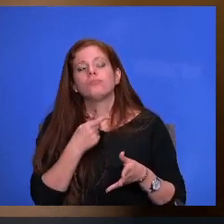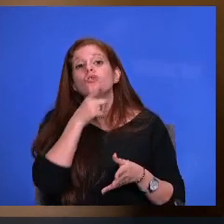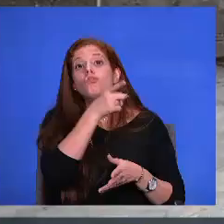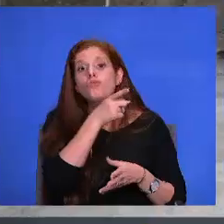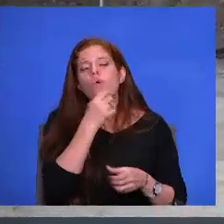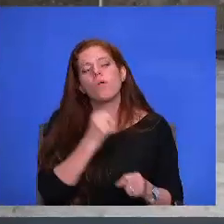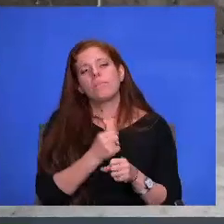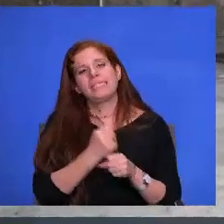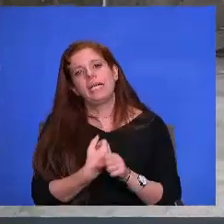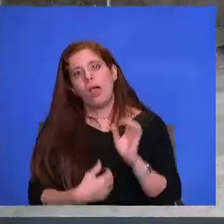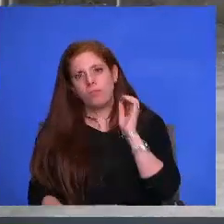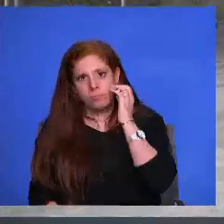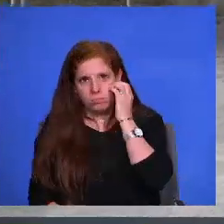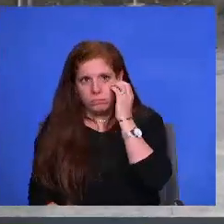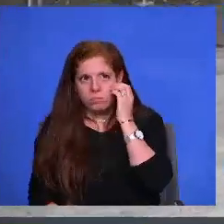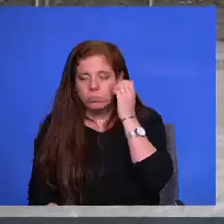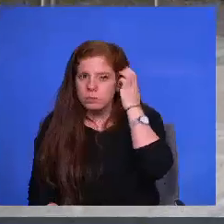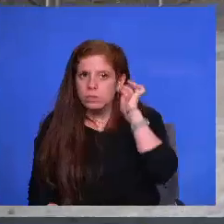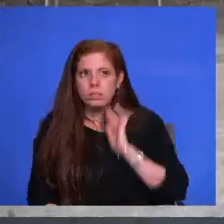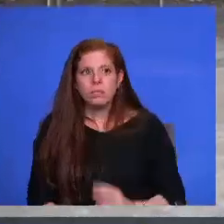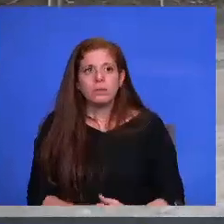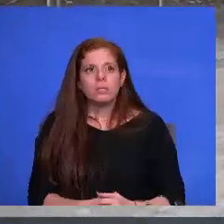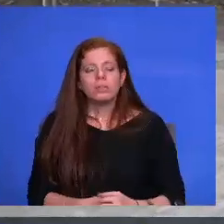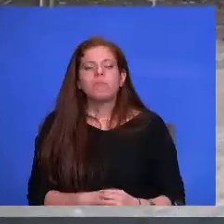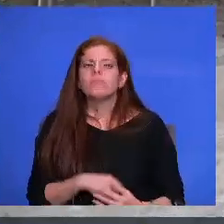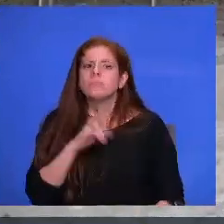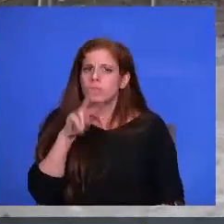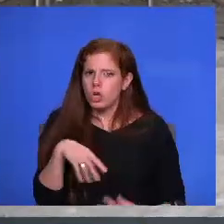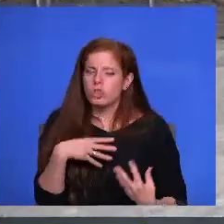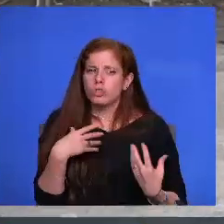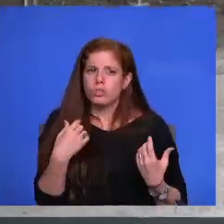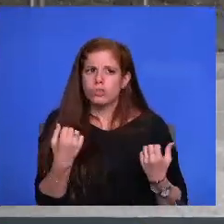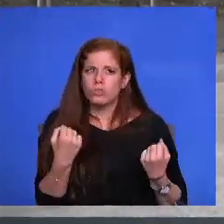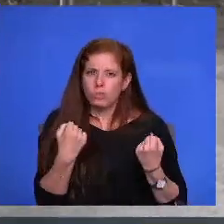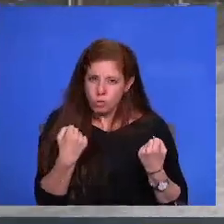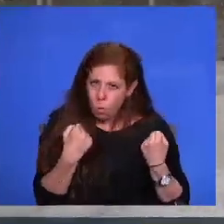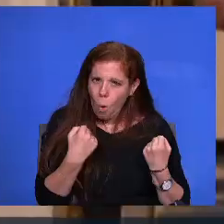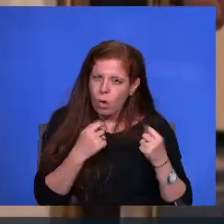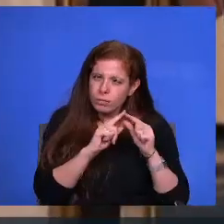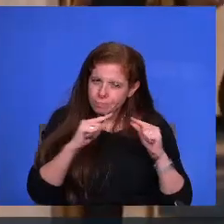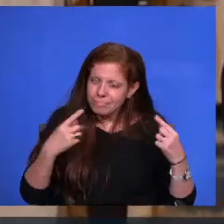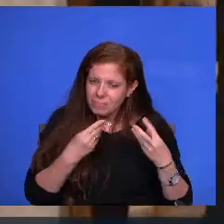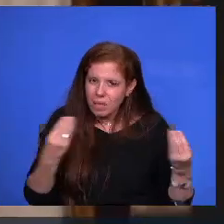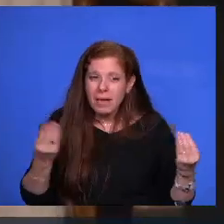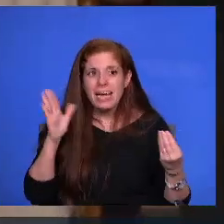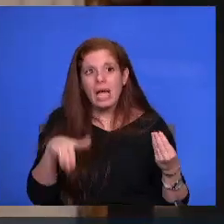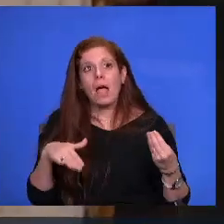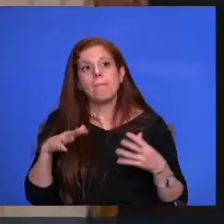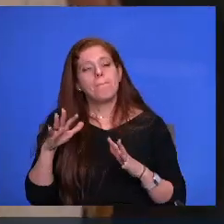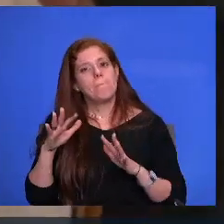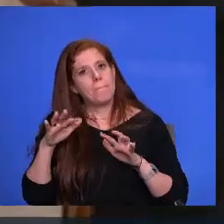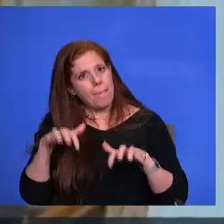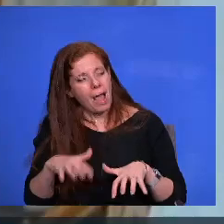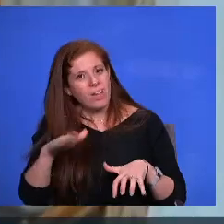killer. יש לא מעט כוחות, גם בבית המלוכה וגם בסעודיה, שמתנגדים לדבר